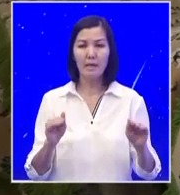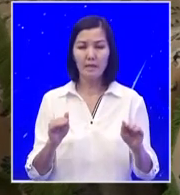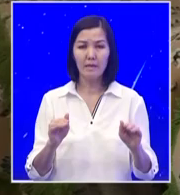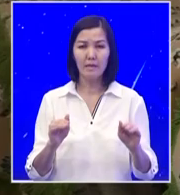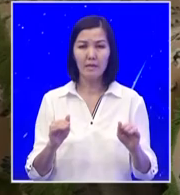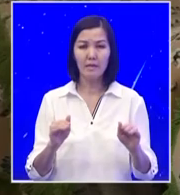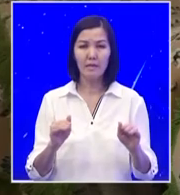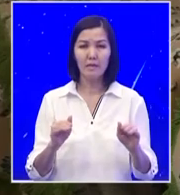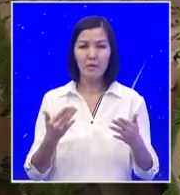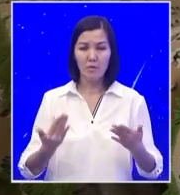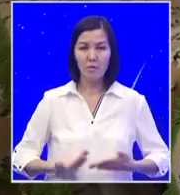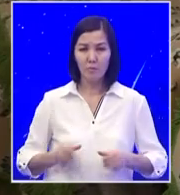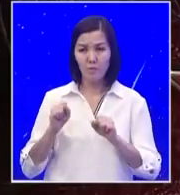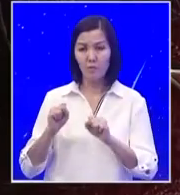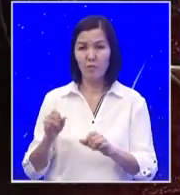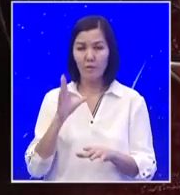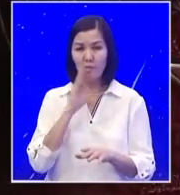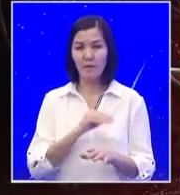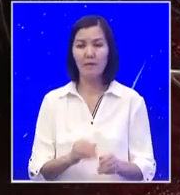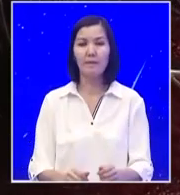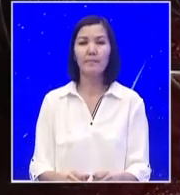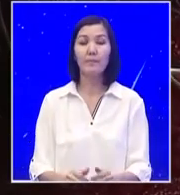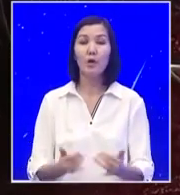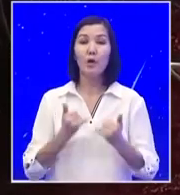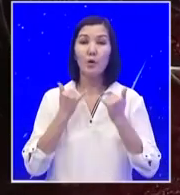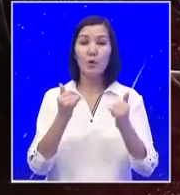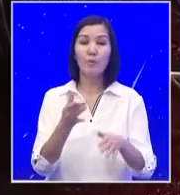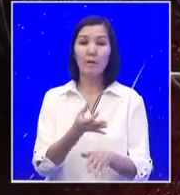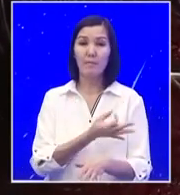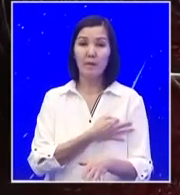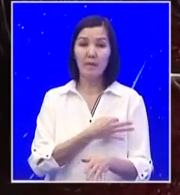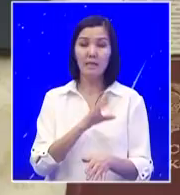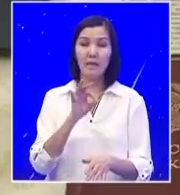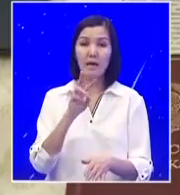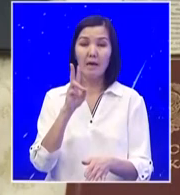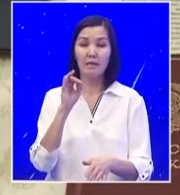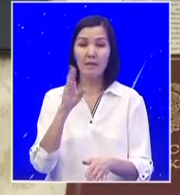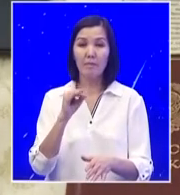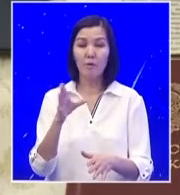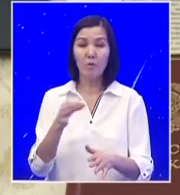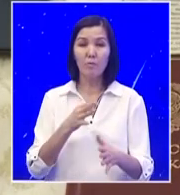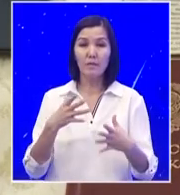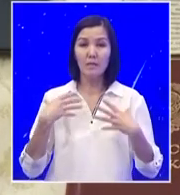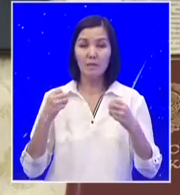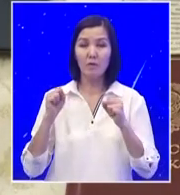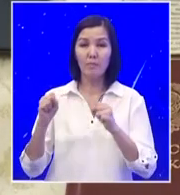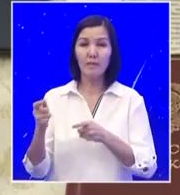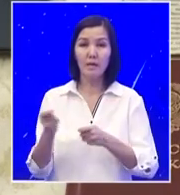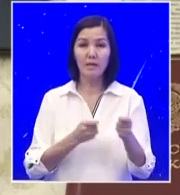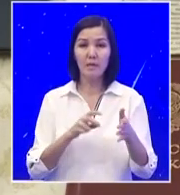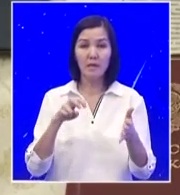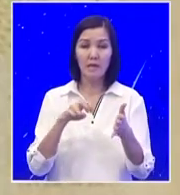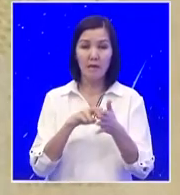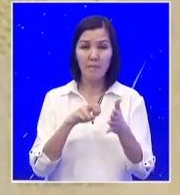керек, өлім аузынан алып шықты. Құрмет белгісі, Октябрь революциясы, облыстық денсаулық сақтау басқармасының құрмет